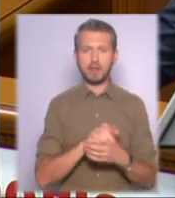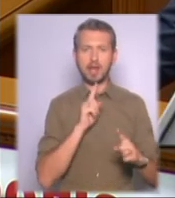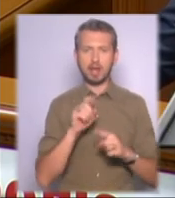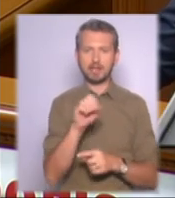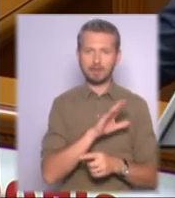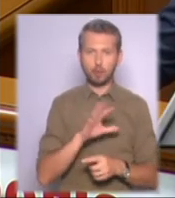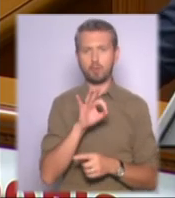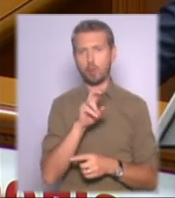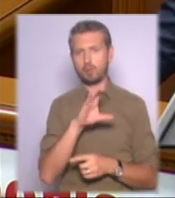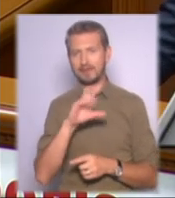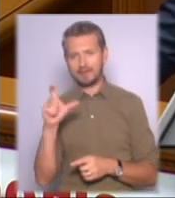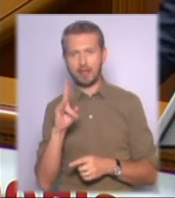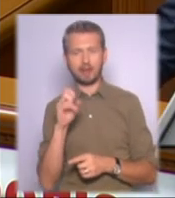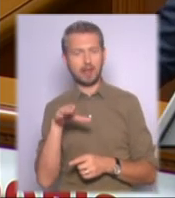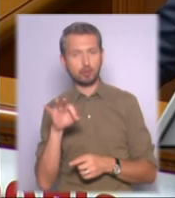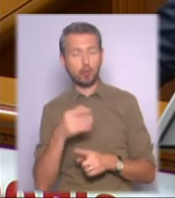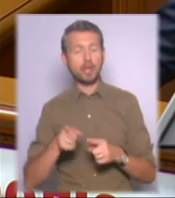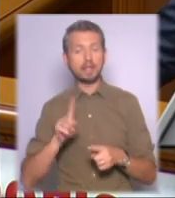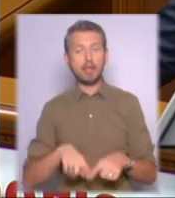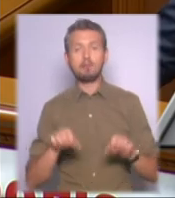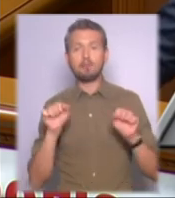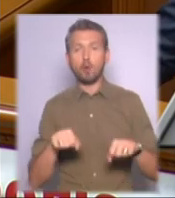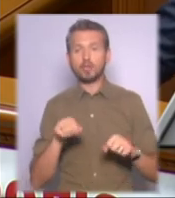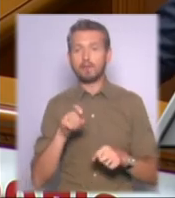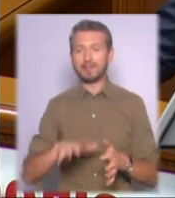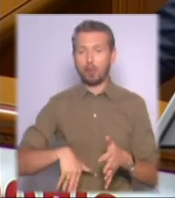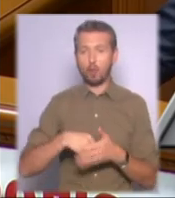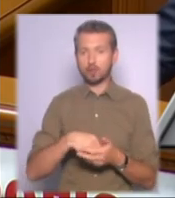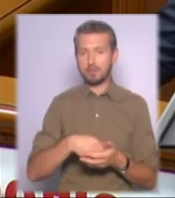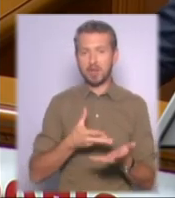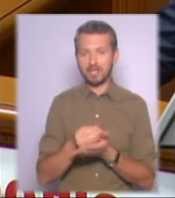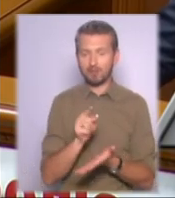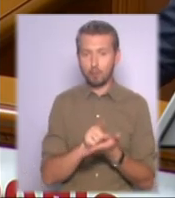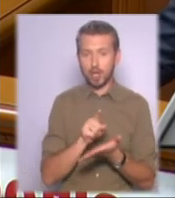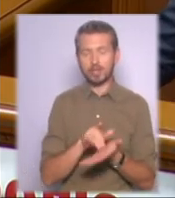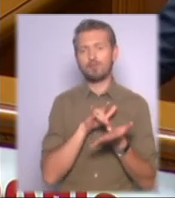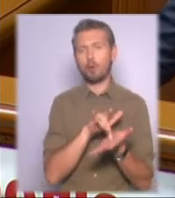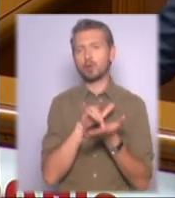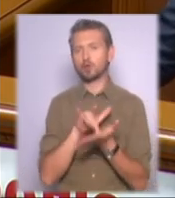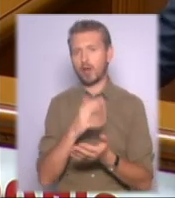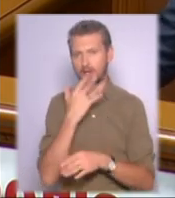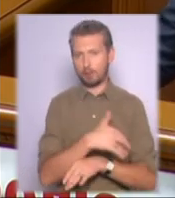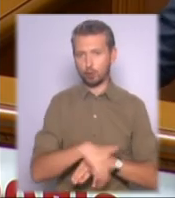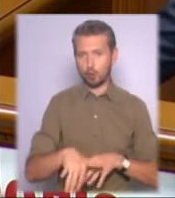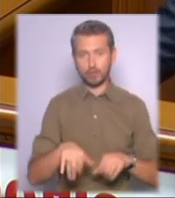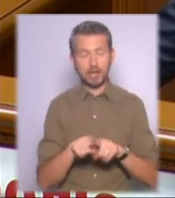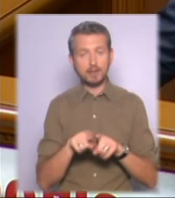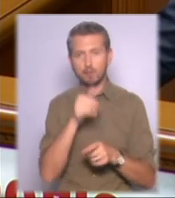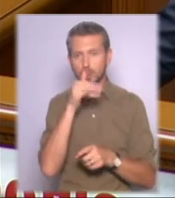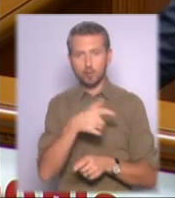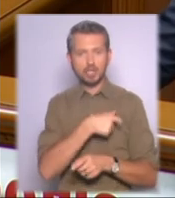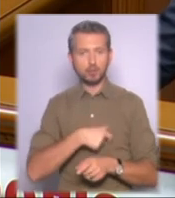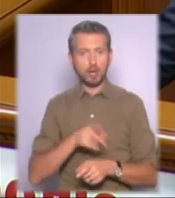парламентська асамблея НАТО, бо це можливість за кошти платників податків подорожувати за кордон, але так само не може депутат,